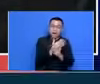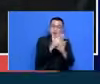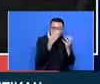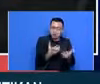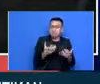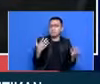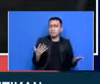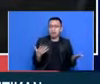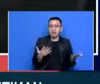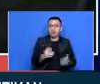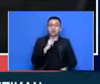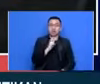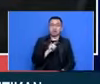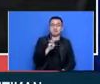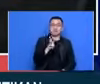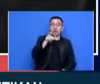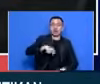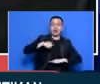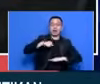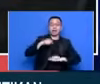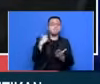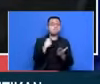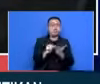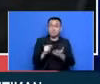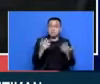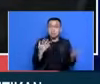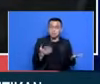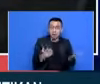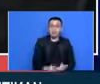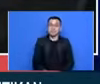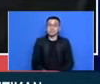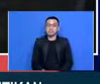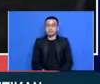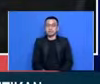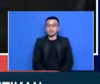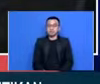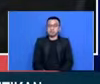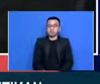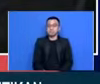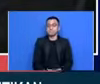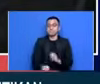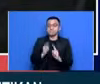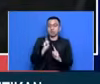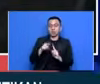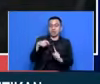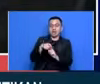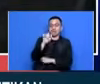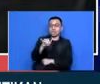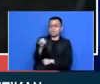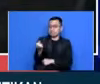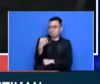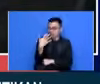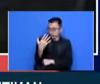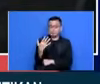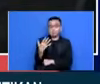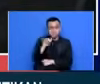tiga Hakim ini ya kalau dasar pertimbangan yang disampaikan itu betul ya di pertanya gini